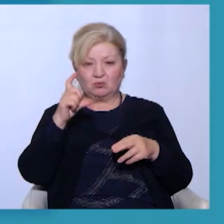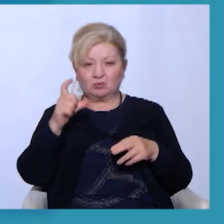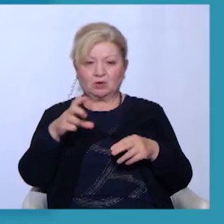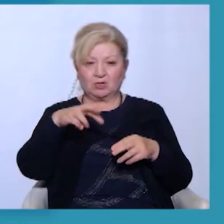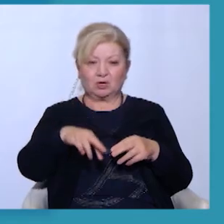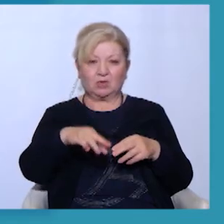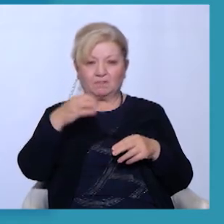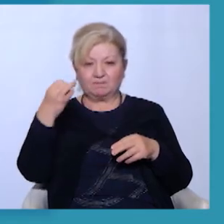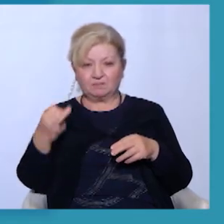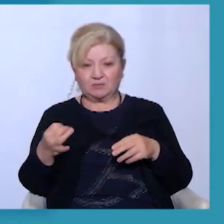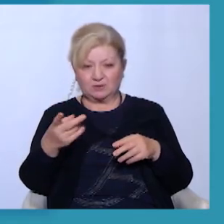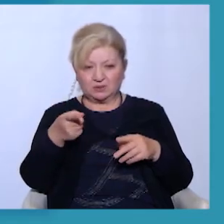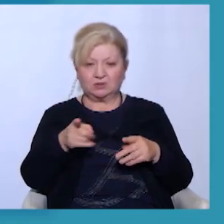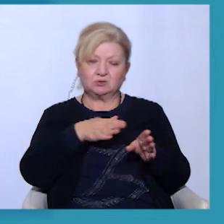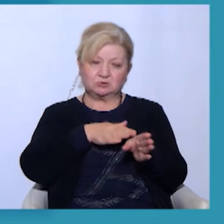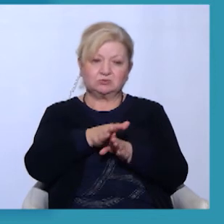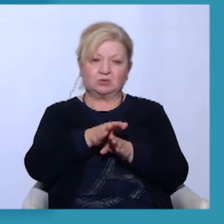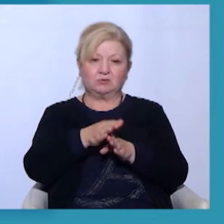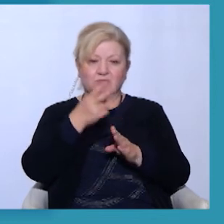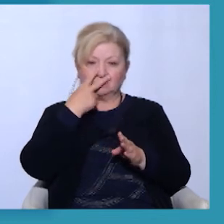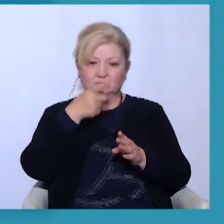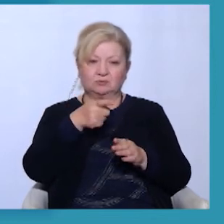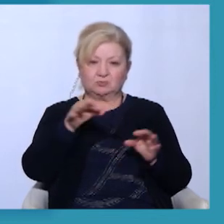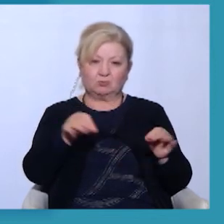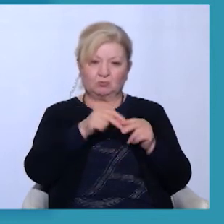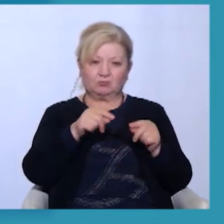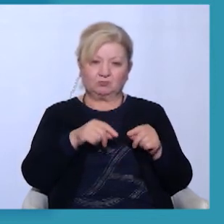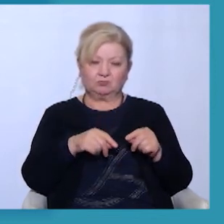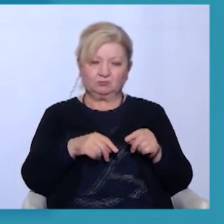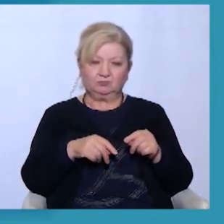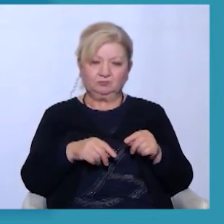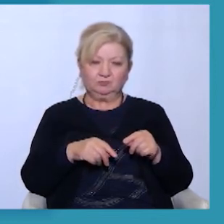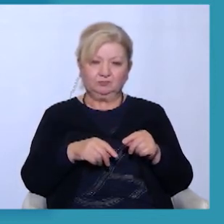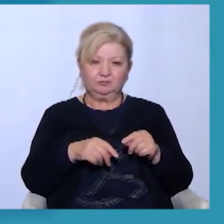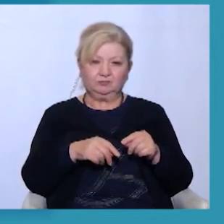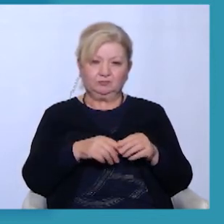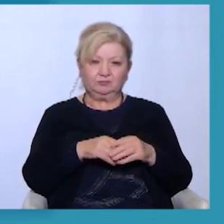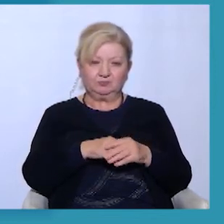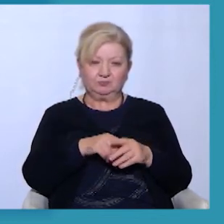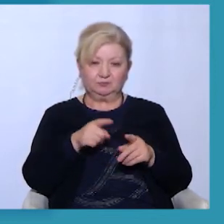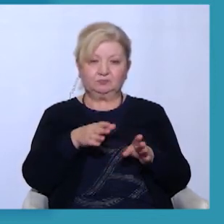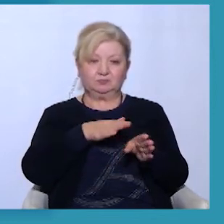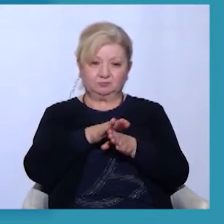რე მი და შევასრულებინოთ ეს მელოდია.